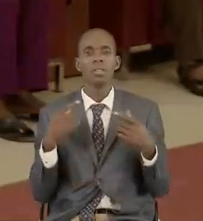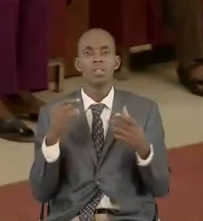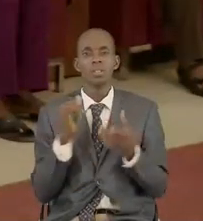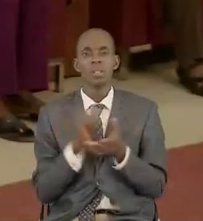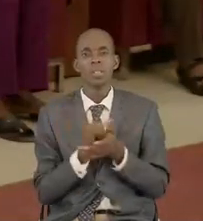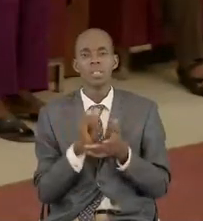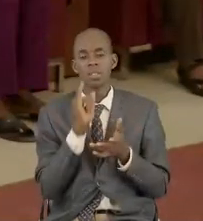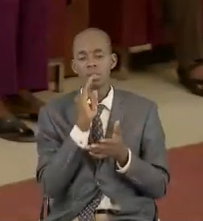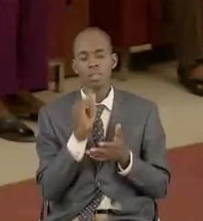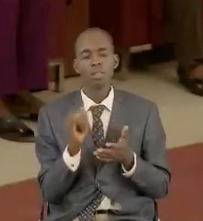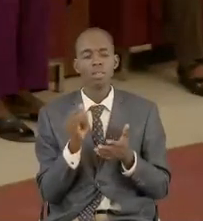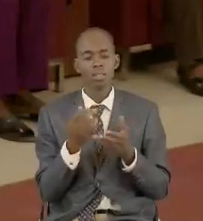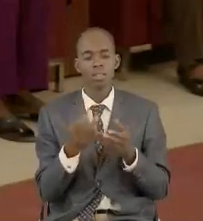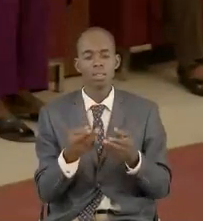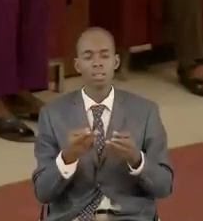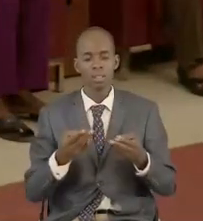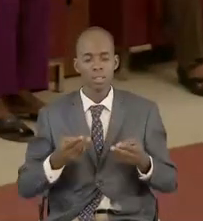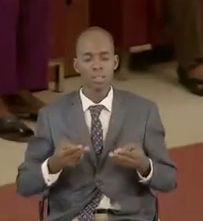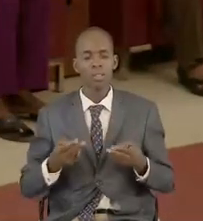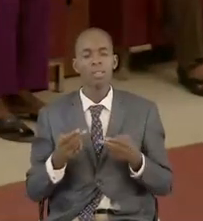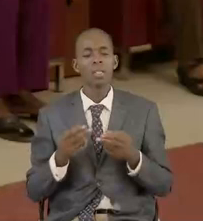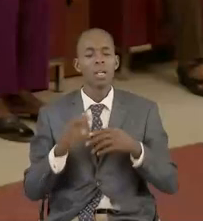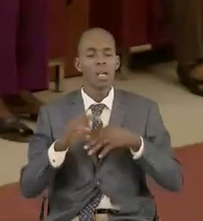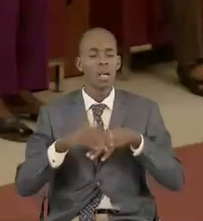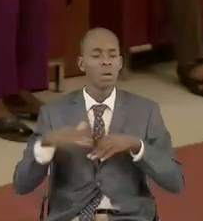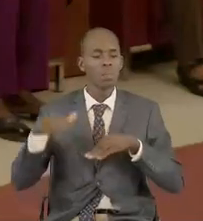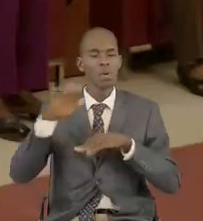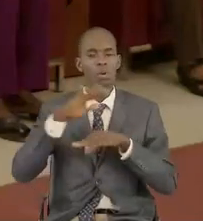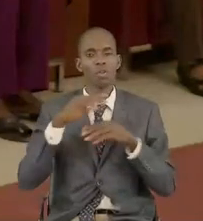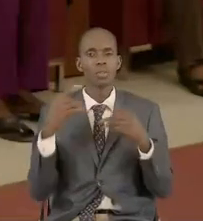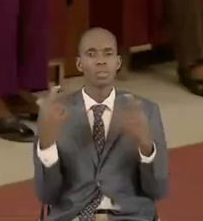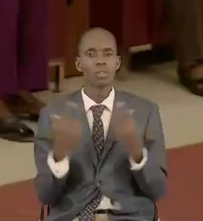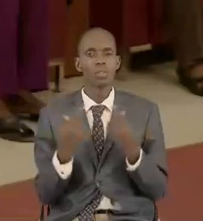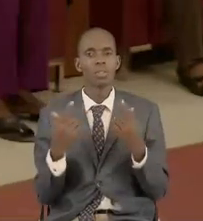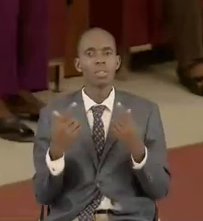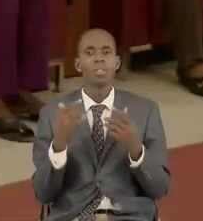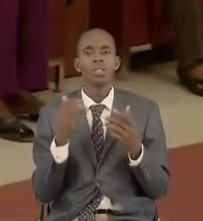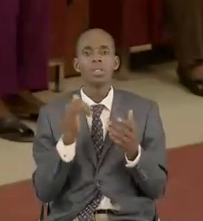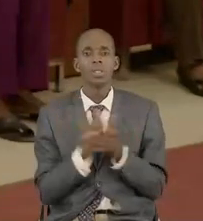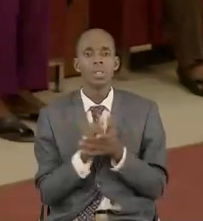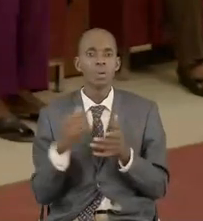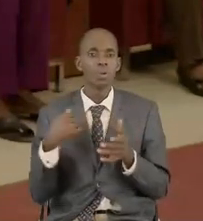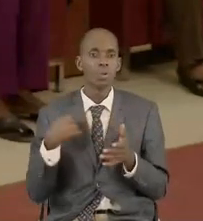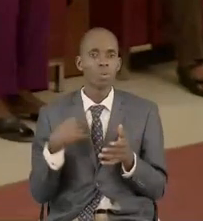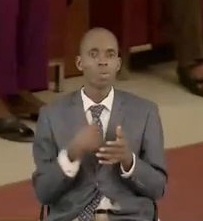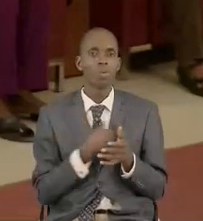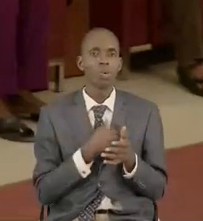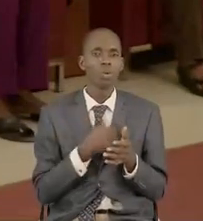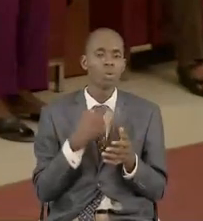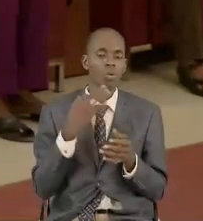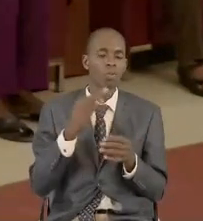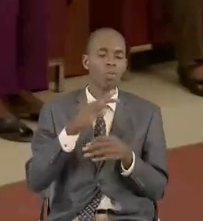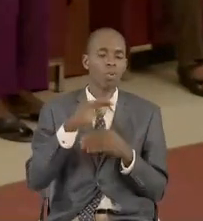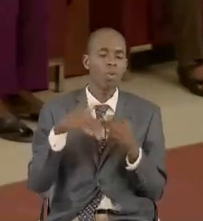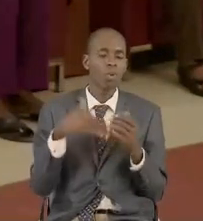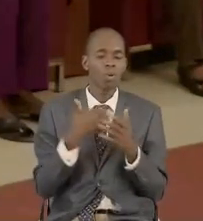des sur le péché c'est tout cela à cause des faux frères qui sont effectivement qui se sont